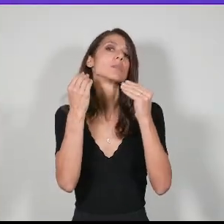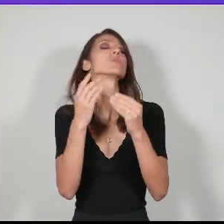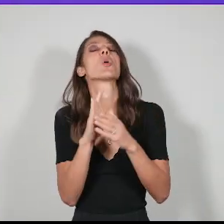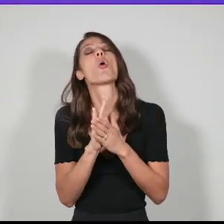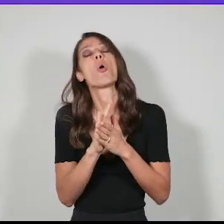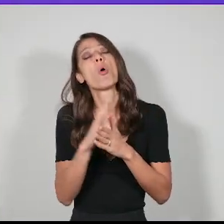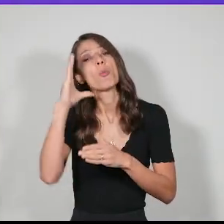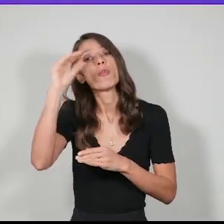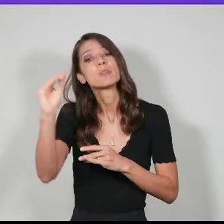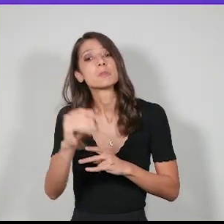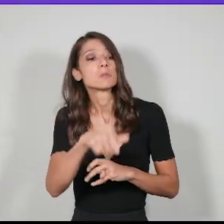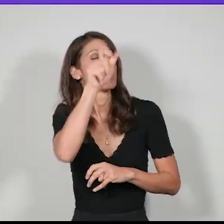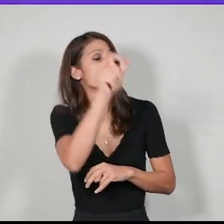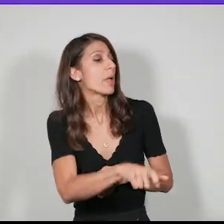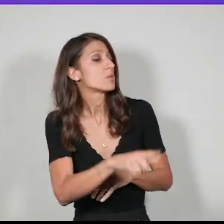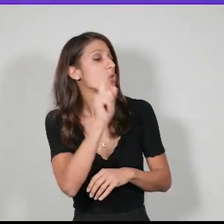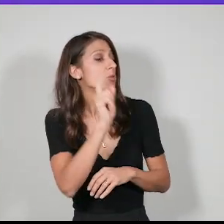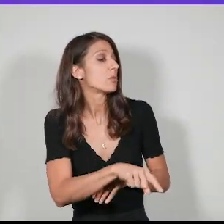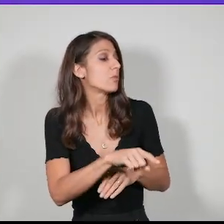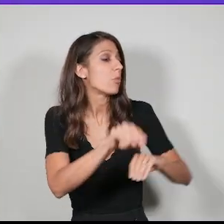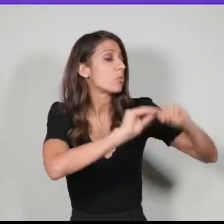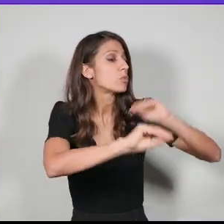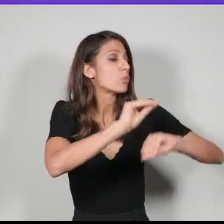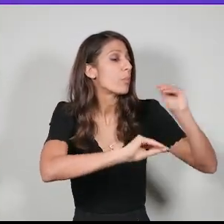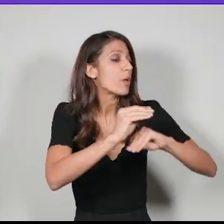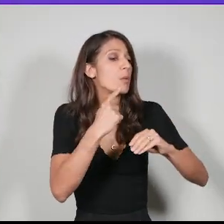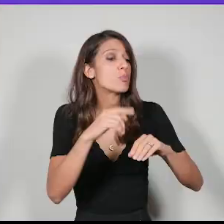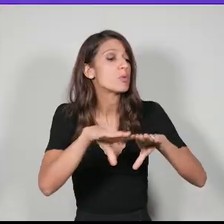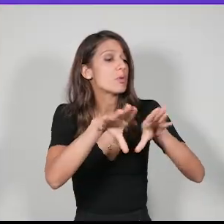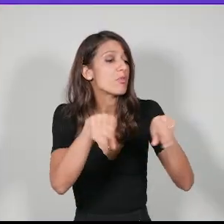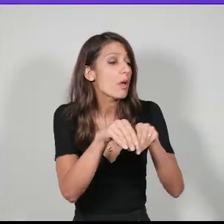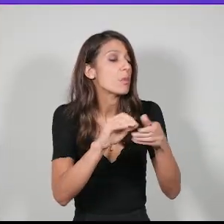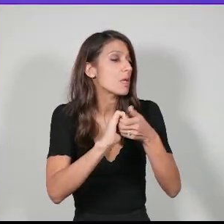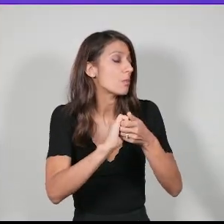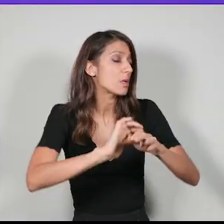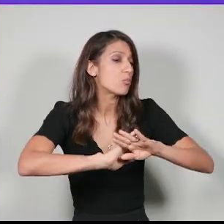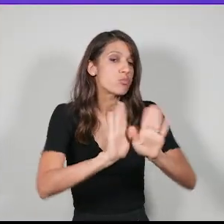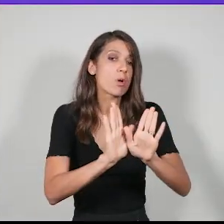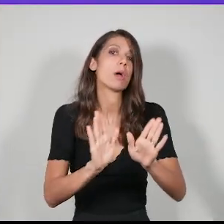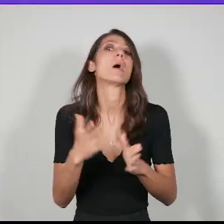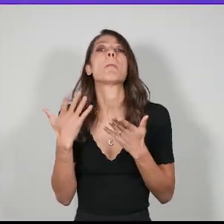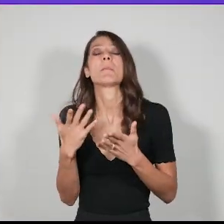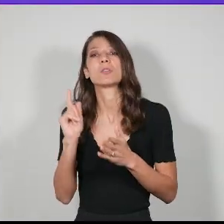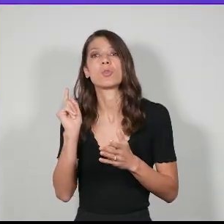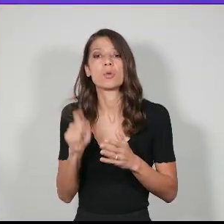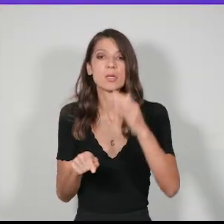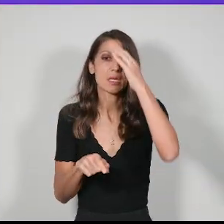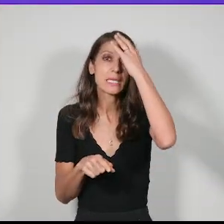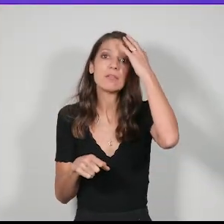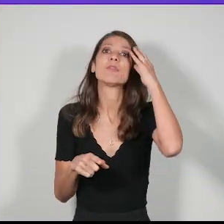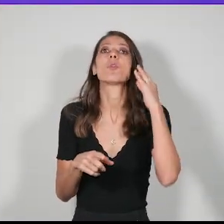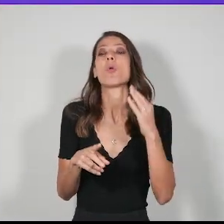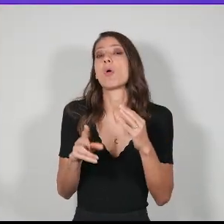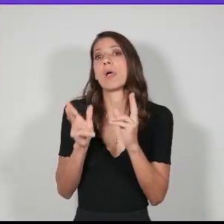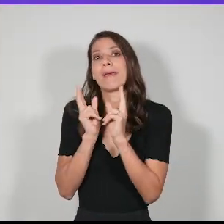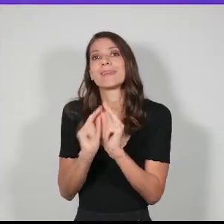vous vous occupez de la personne et de son entourage. Point. Et là, aujourd'hui, il est question de développer de quoi on parle quand on dit de soutenir l'entourage,